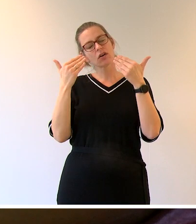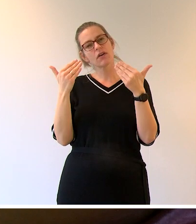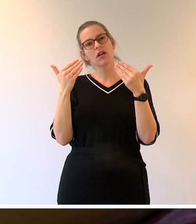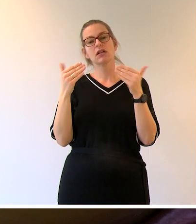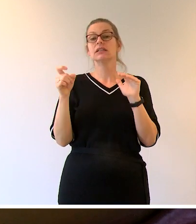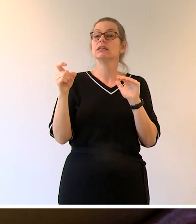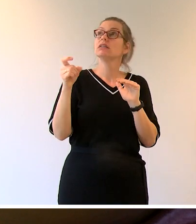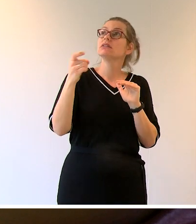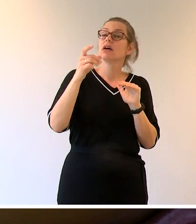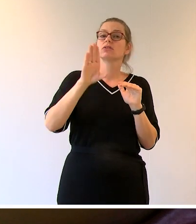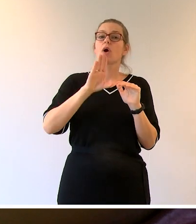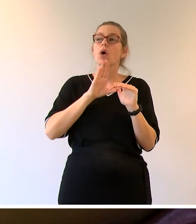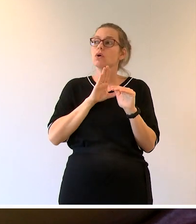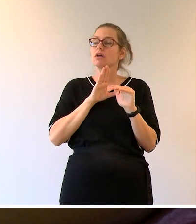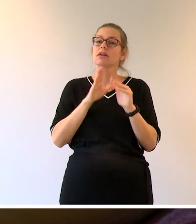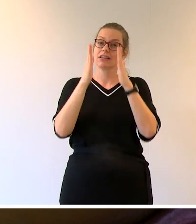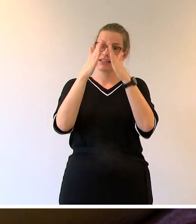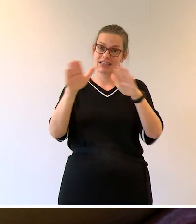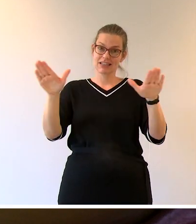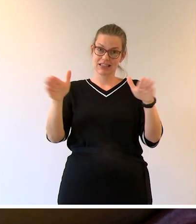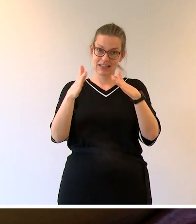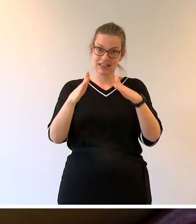straks ook inderdaad kerst.